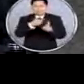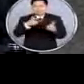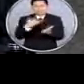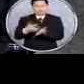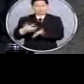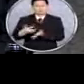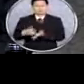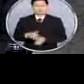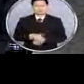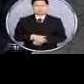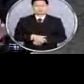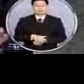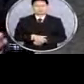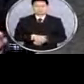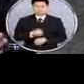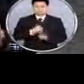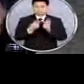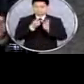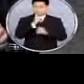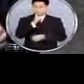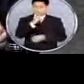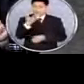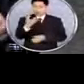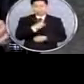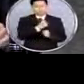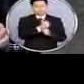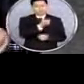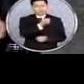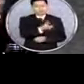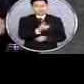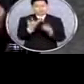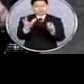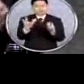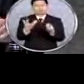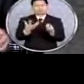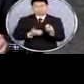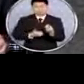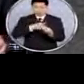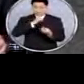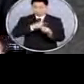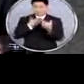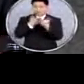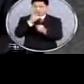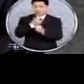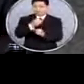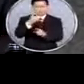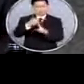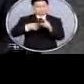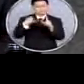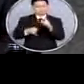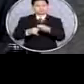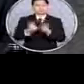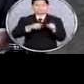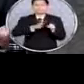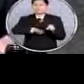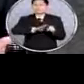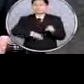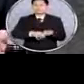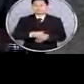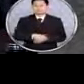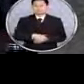施，严格讲起来，说得多做得少，特别呢是执行力很差。我们看到南部有一